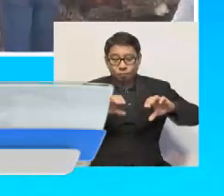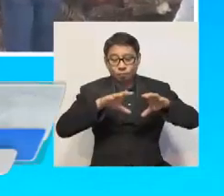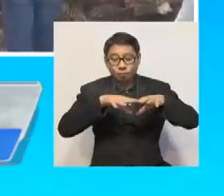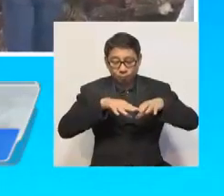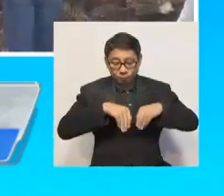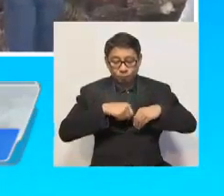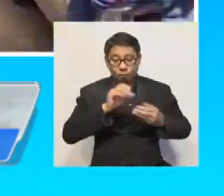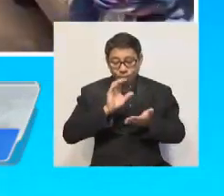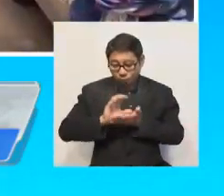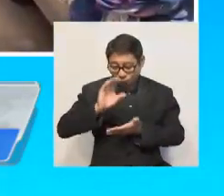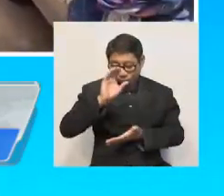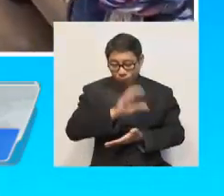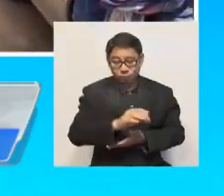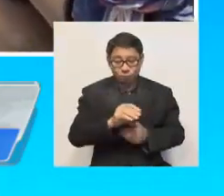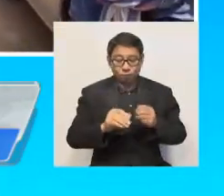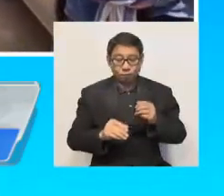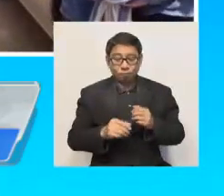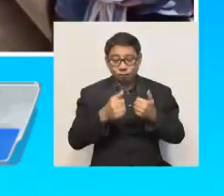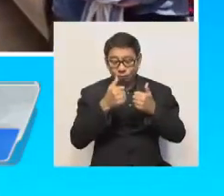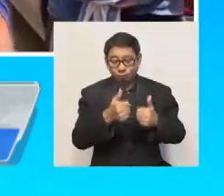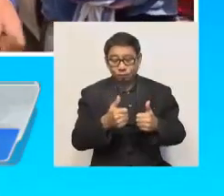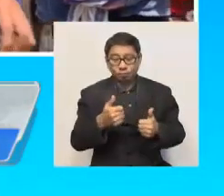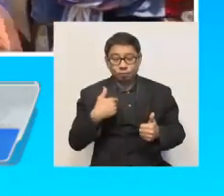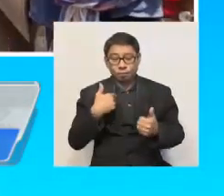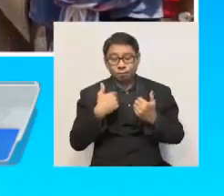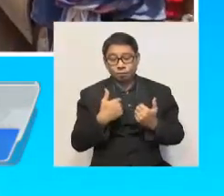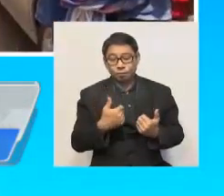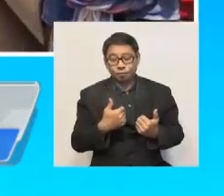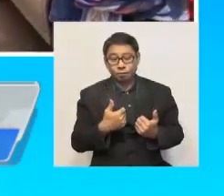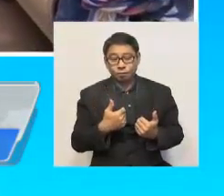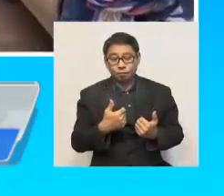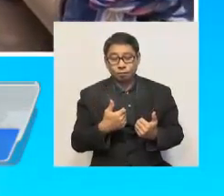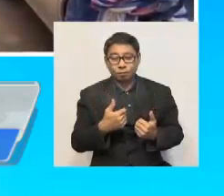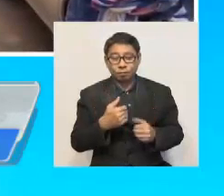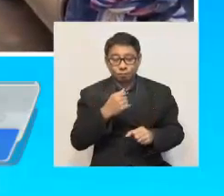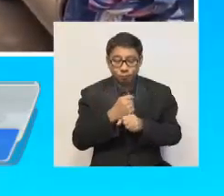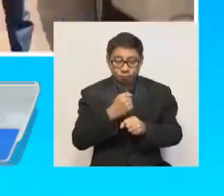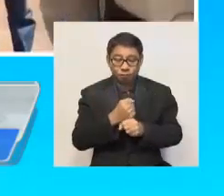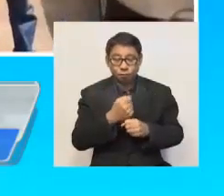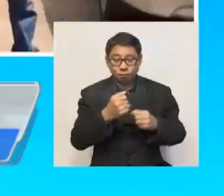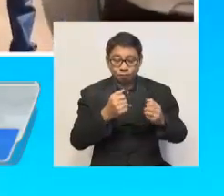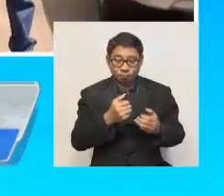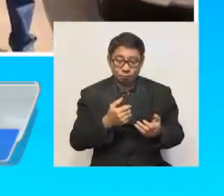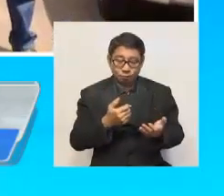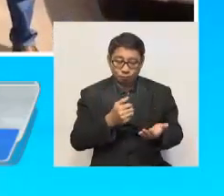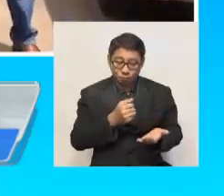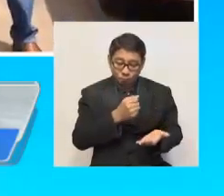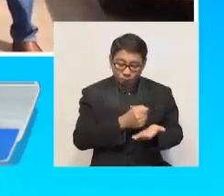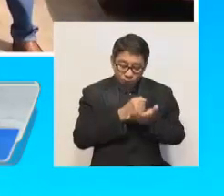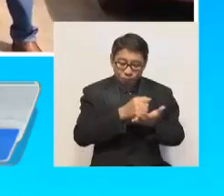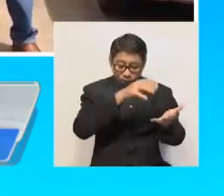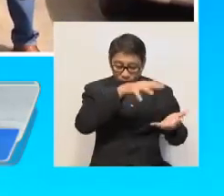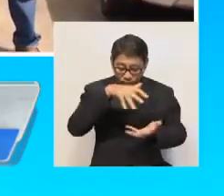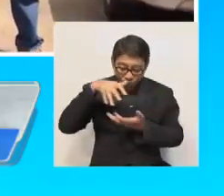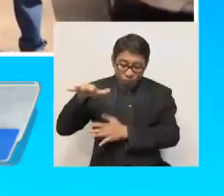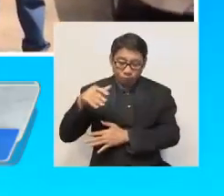ชอบให้ใช้เงินจำนวนหนึ่งได้เนี่ยนะครับก็เราก็สามารถที่จะระดมการส่งออกได้ผมคิดว่าภาย